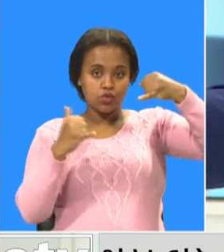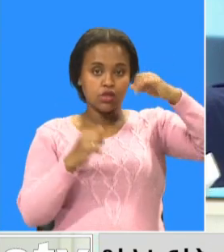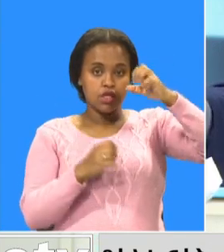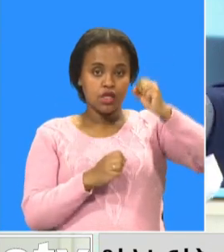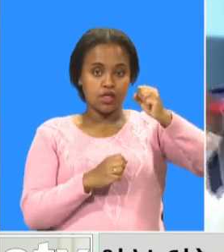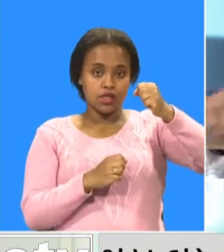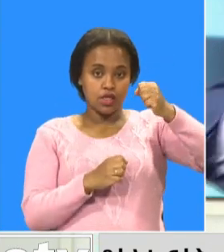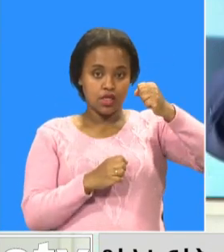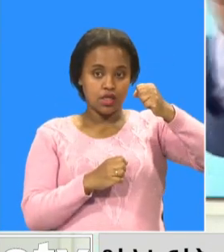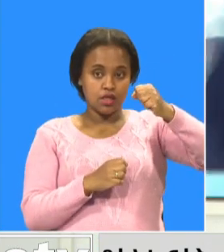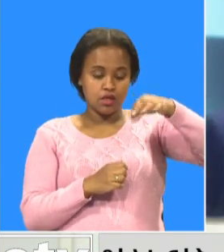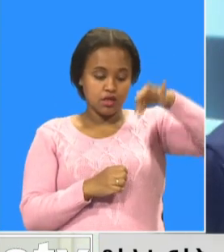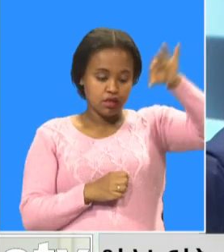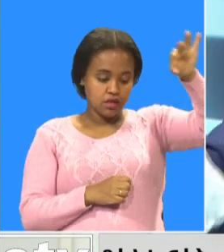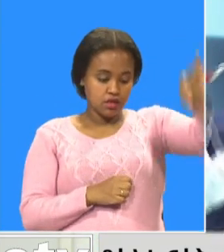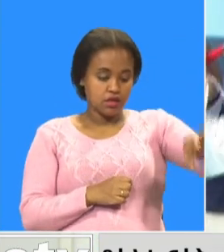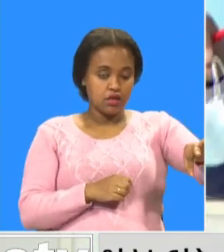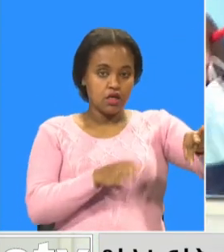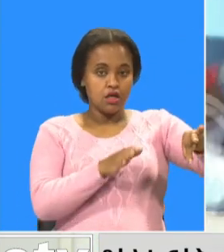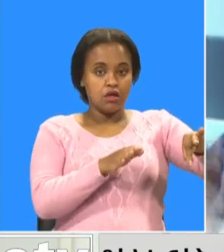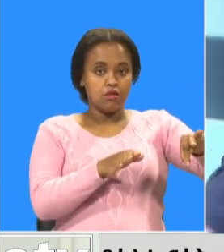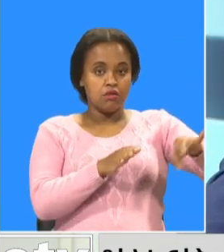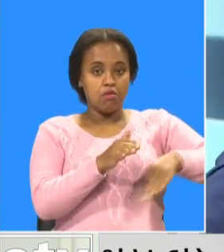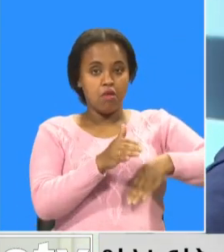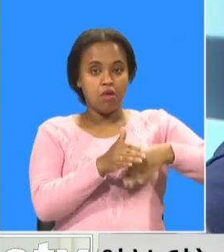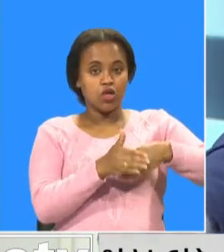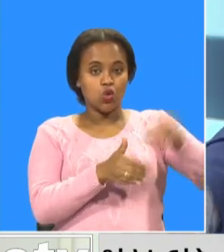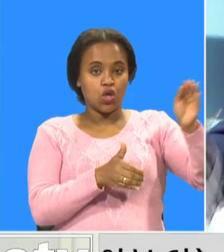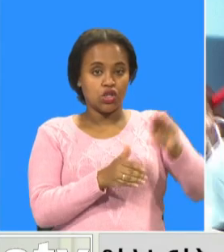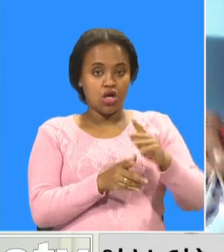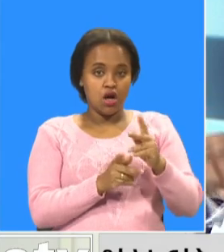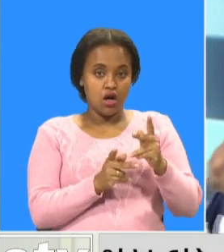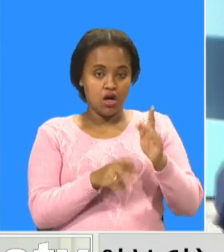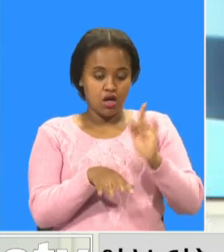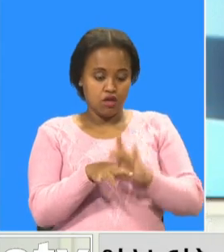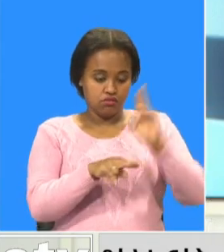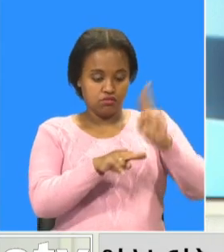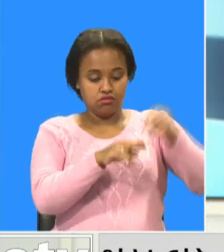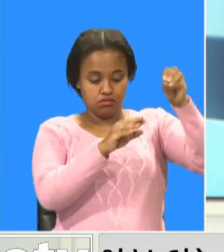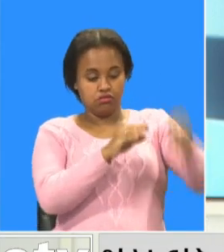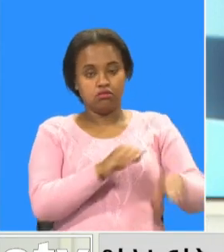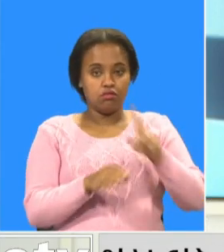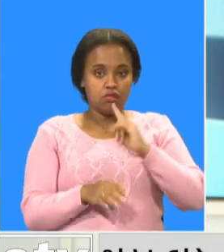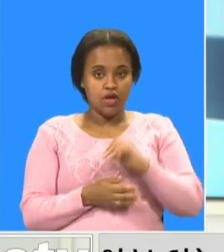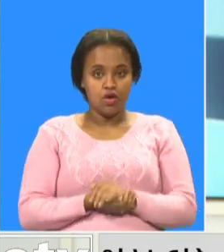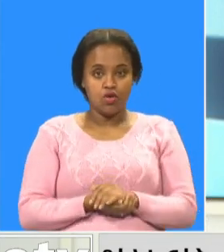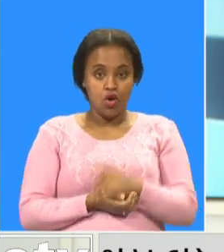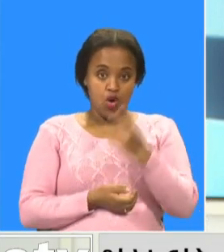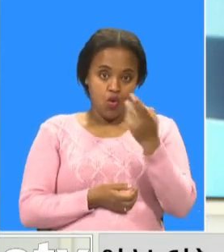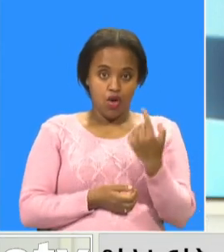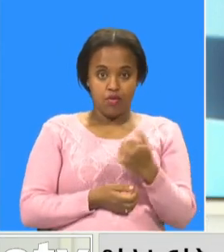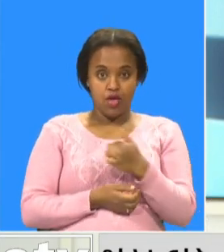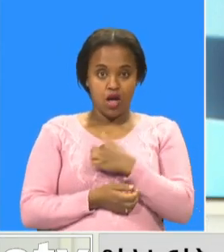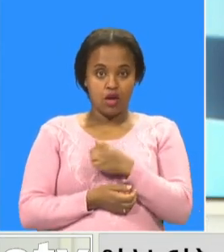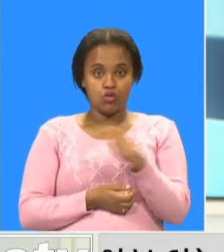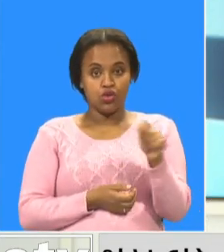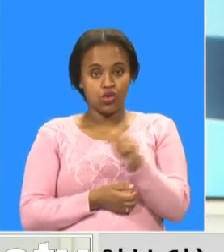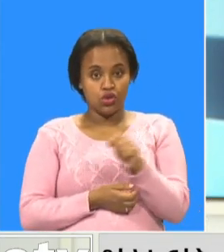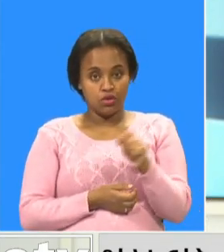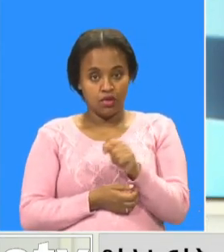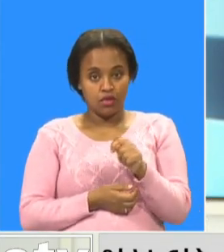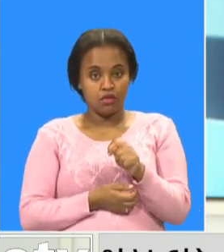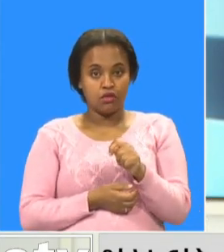አለ ያው በሆስፒታል ኤሪያ በትክክለኛው መንገድ ማስወገድ ነው። ወይንም እኛ የሽንት ቤት የመጸዳጃ ቤት